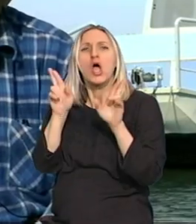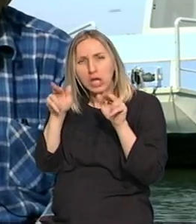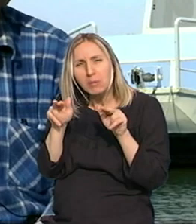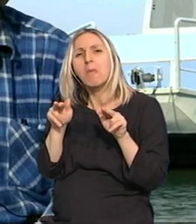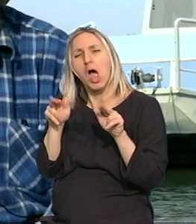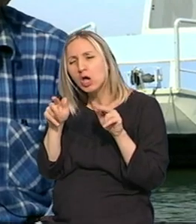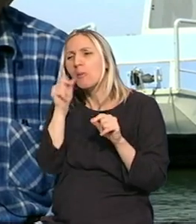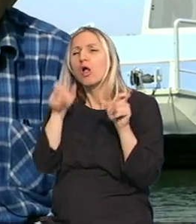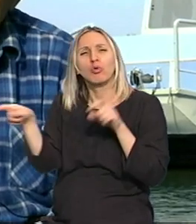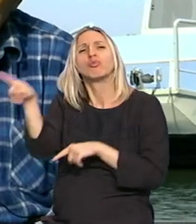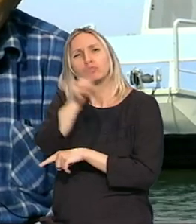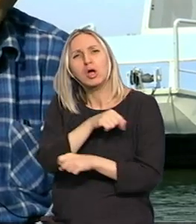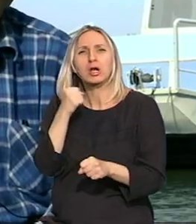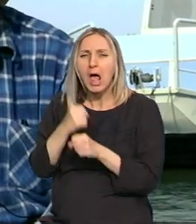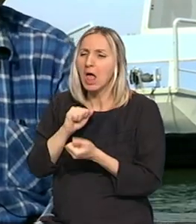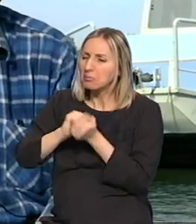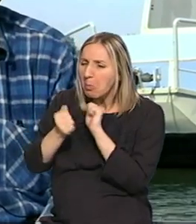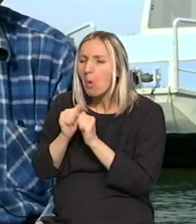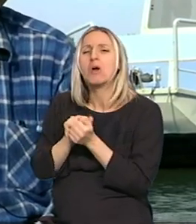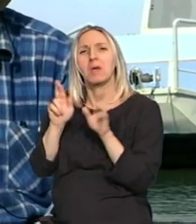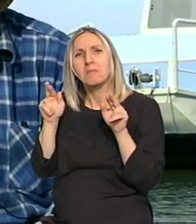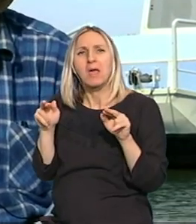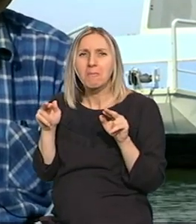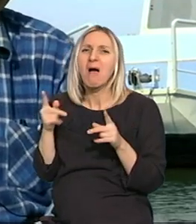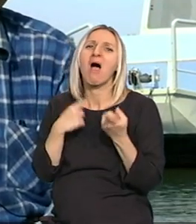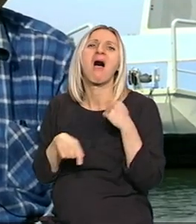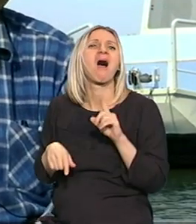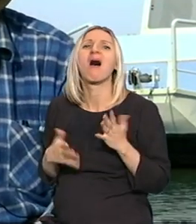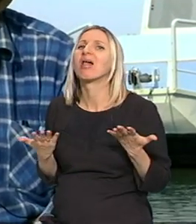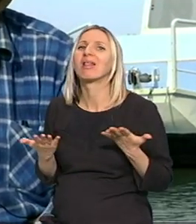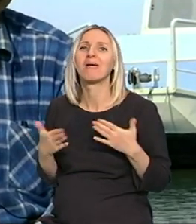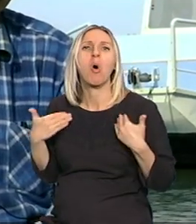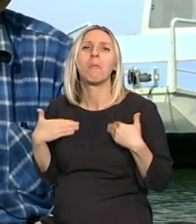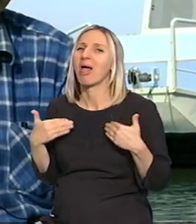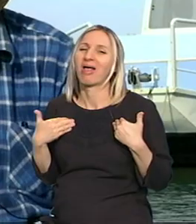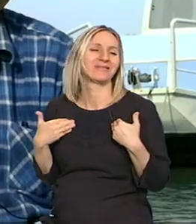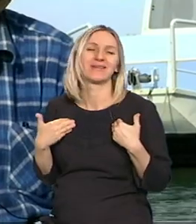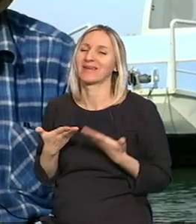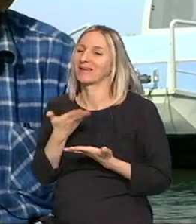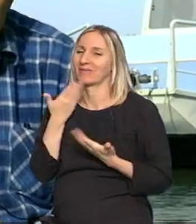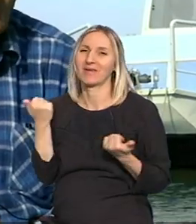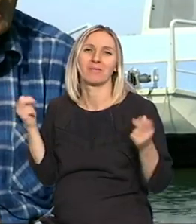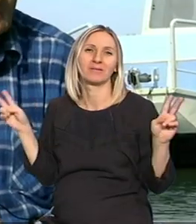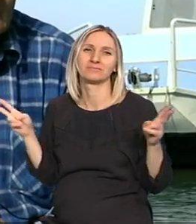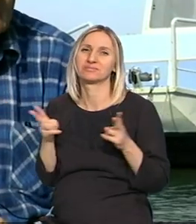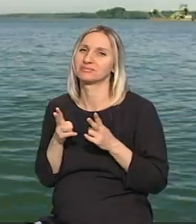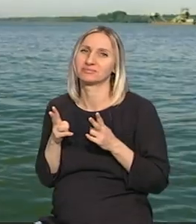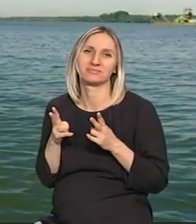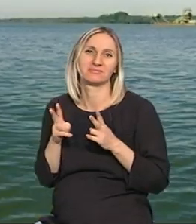naroda, rade ljudi, bore se i sve, ali omladina nam odlazi u